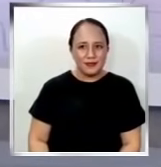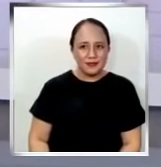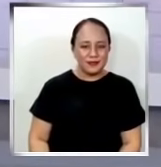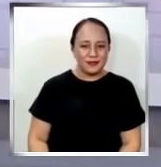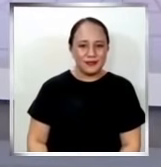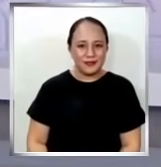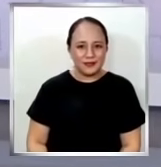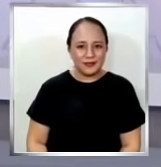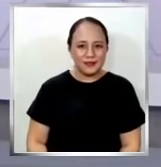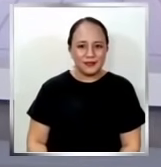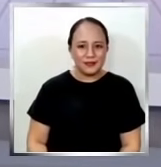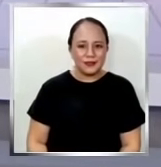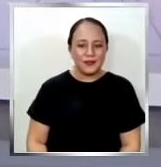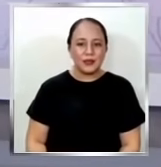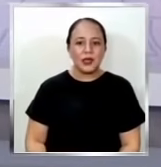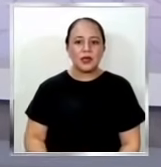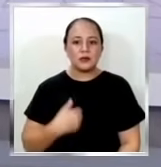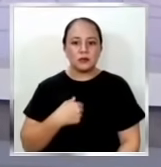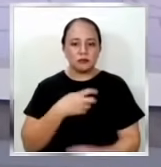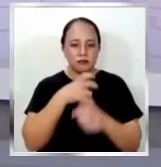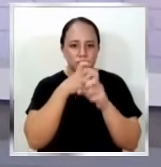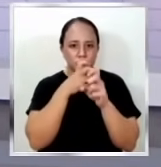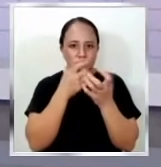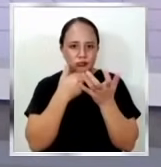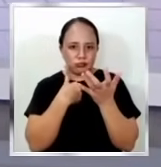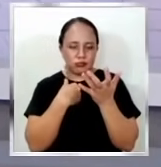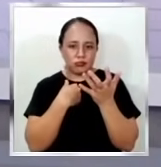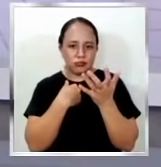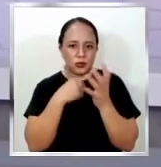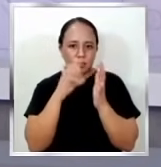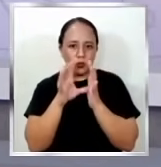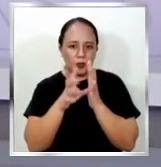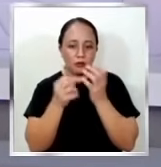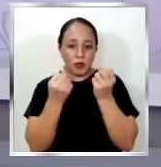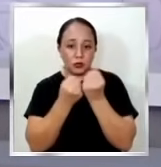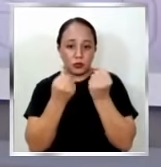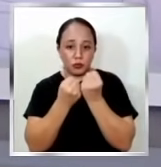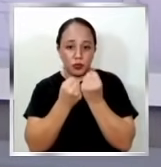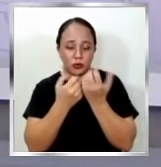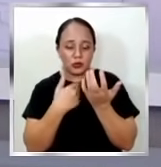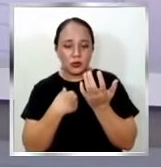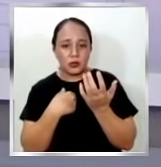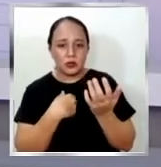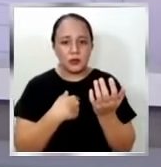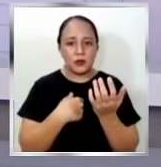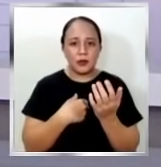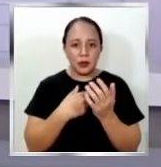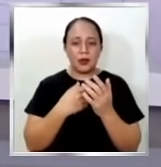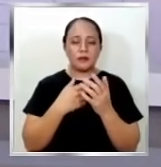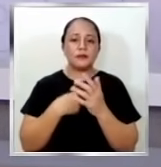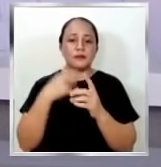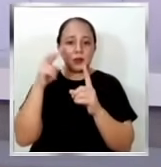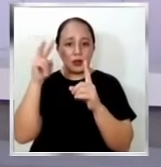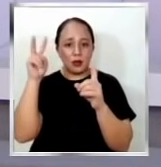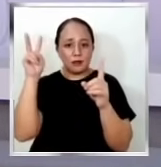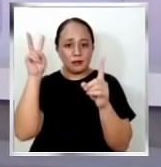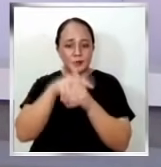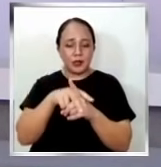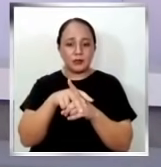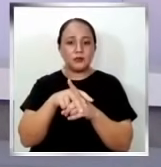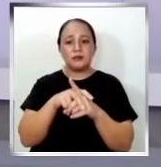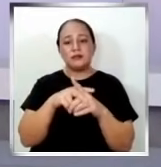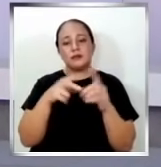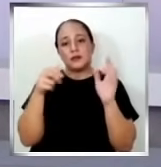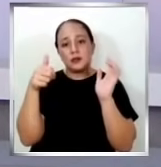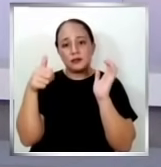mahigpit na ipinagbabawal ng COMELEC ang mga taga-suporta sa paghahain ng kandidatura bilang pag-iingat sa pandemya.